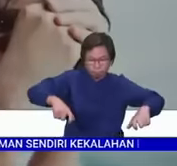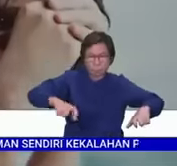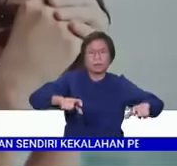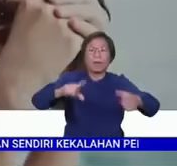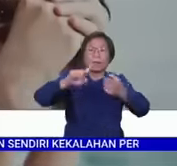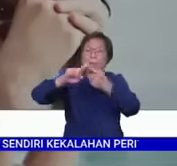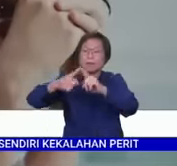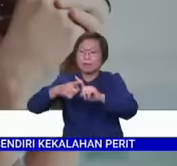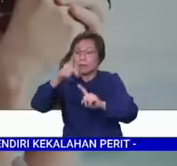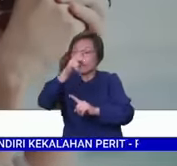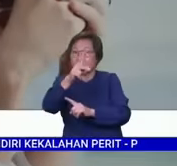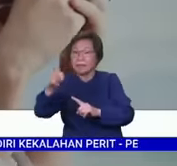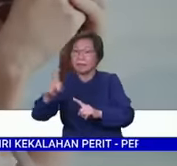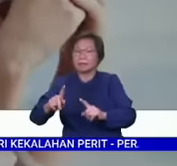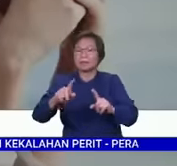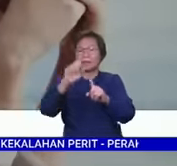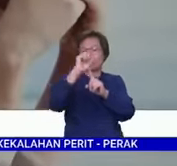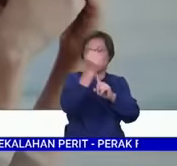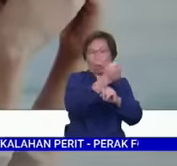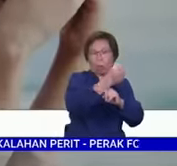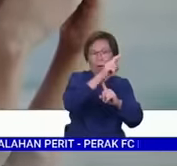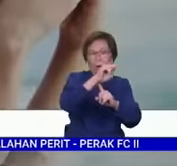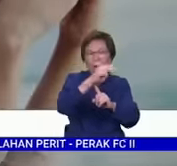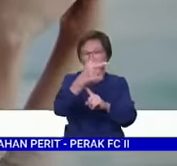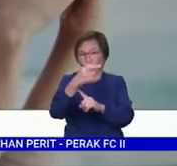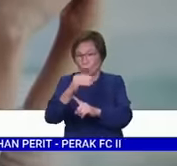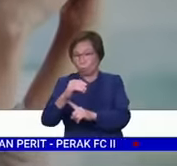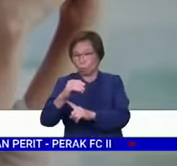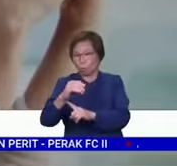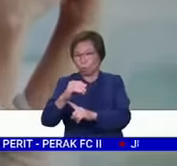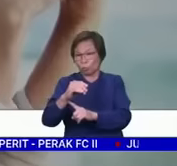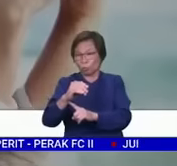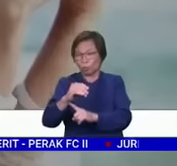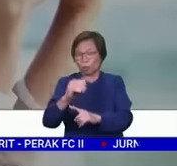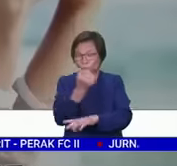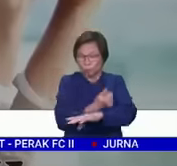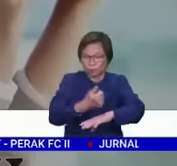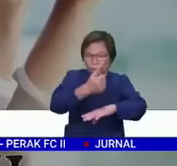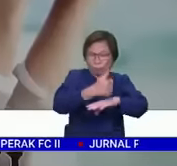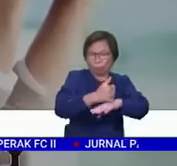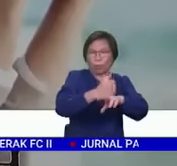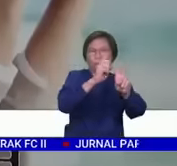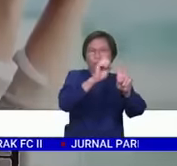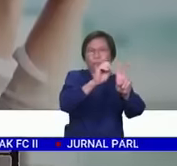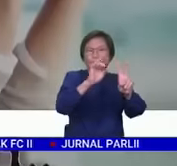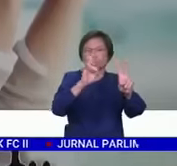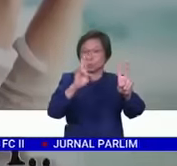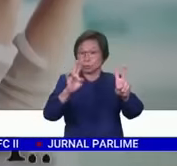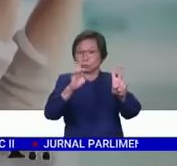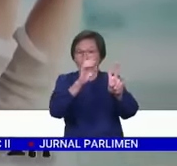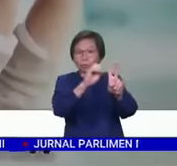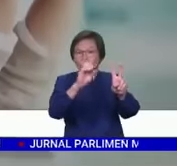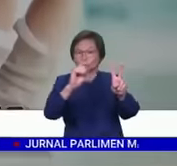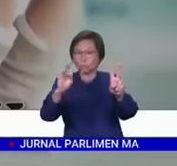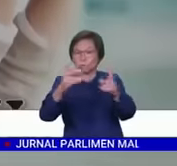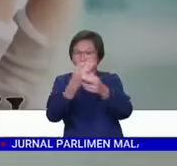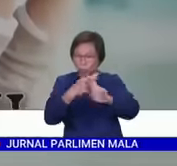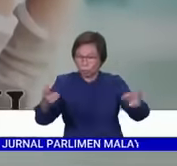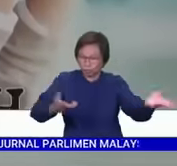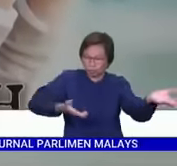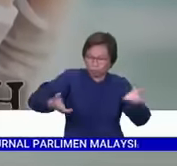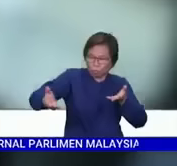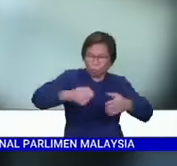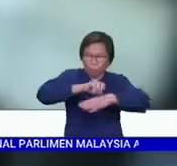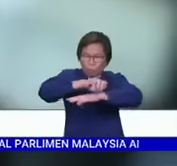befrienders Kota Kinabalu sebuah pertumbuhan bukan kerajaan enjoy ditubuhkan pada 2007 dan mulai menyediakan